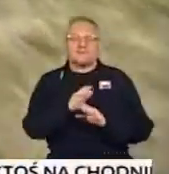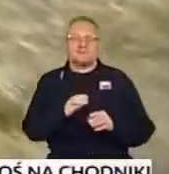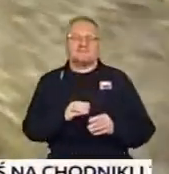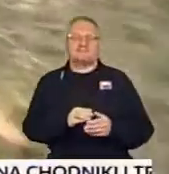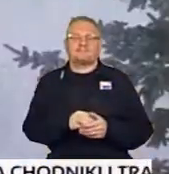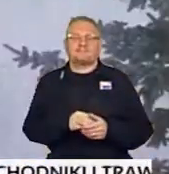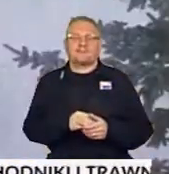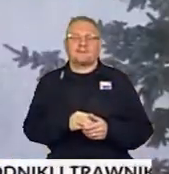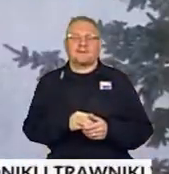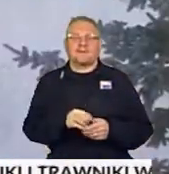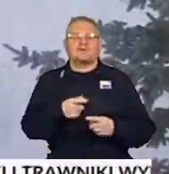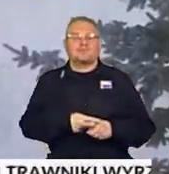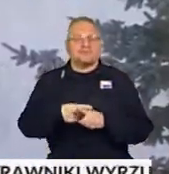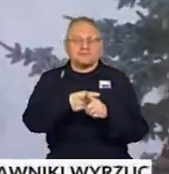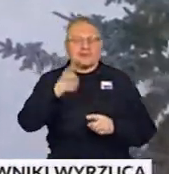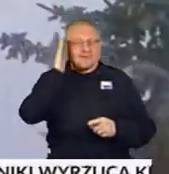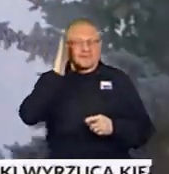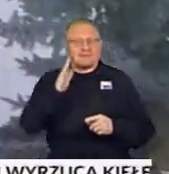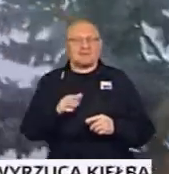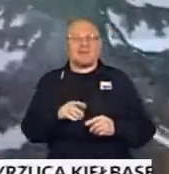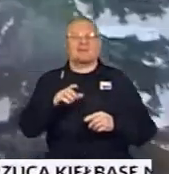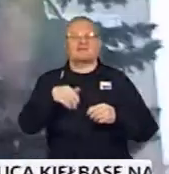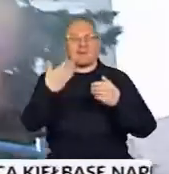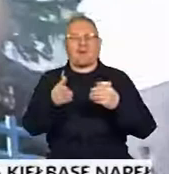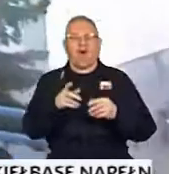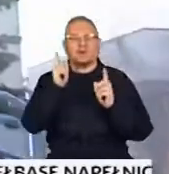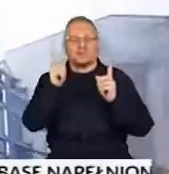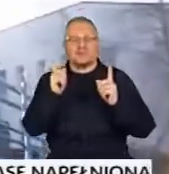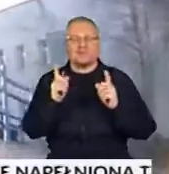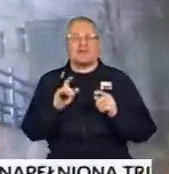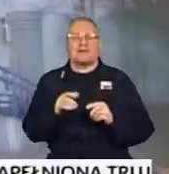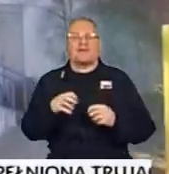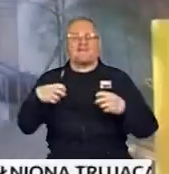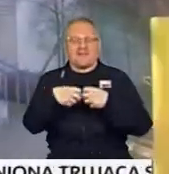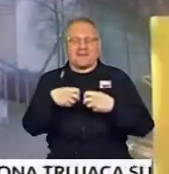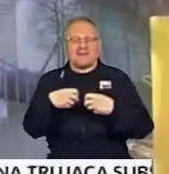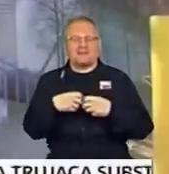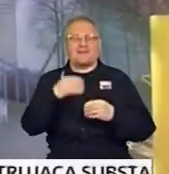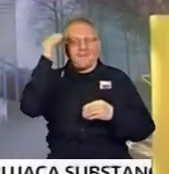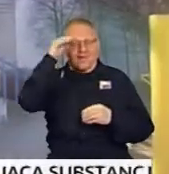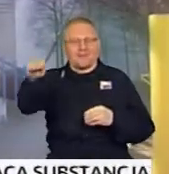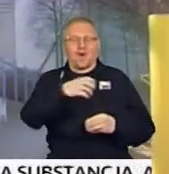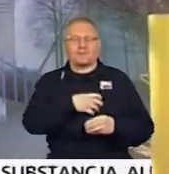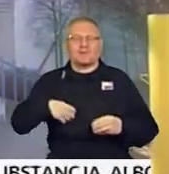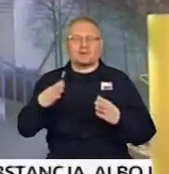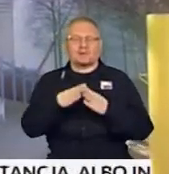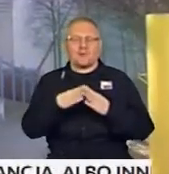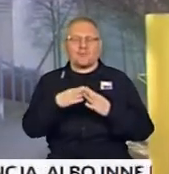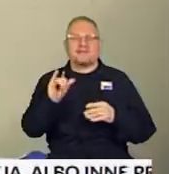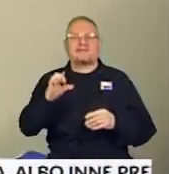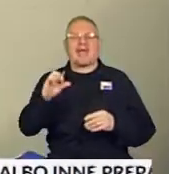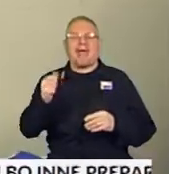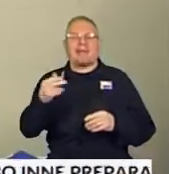niemal natychmiast. Spółdzielnia mieszkaniowa umieściła ostrzeżenie na portalu społecznościowym. Powiadomiła gospodarzy domów i